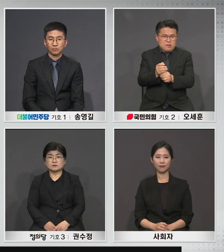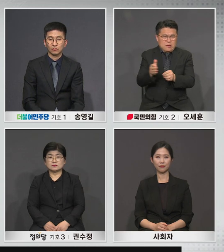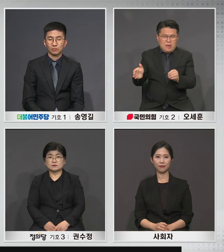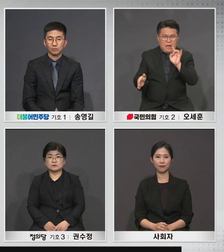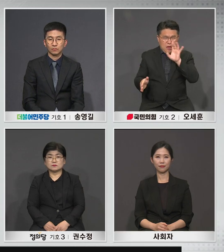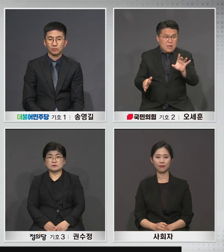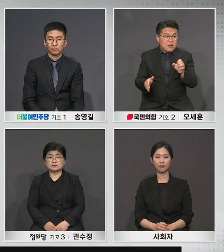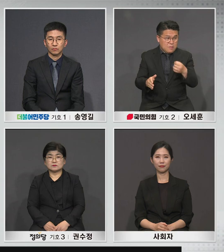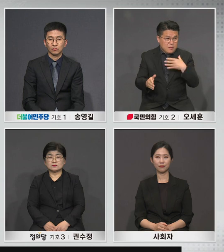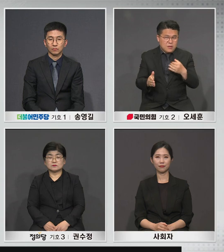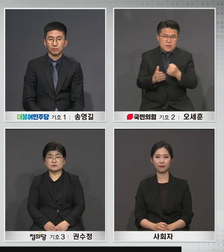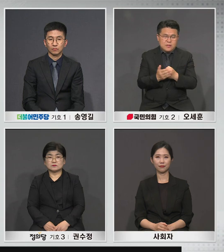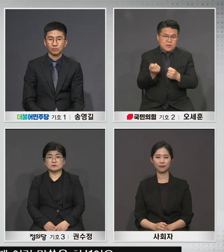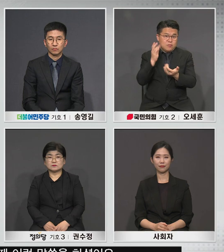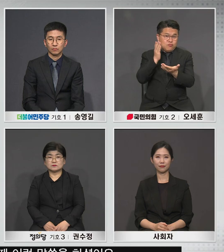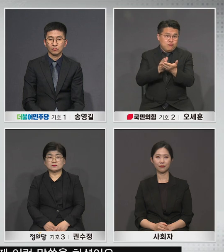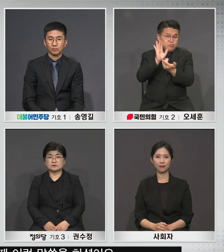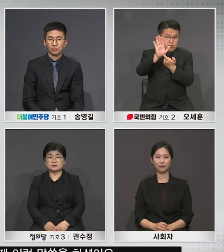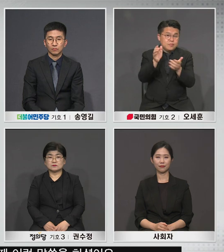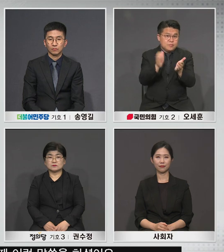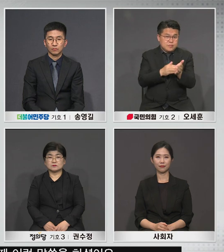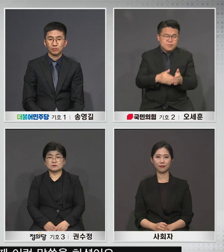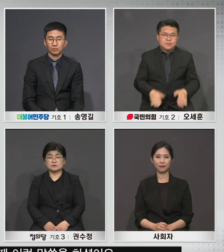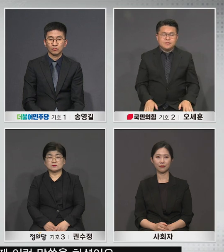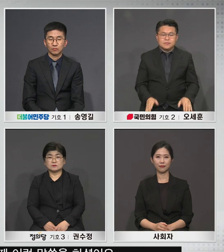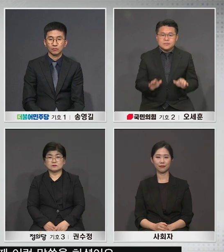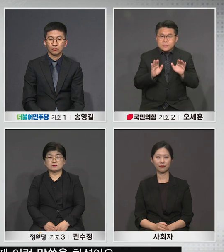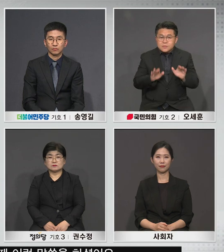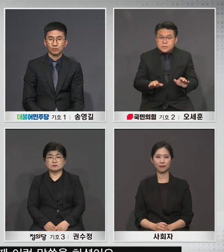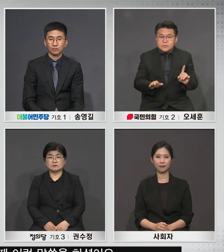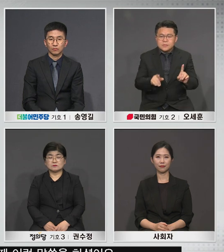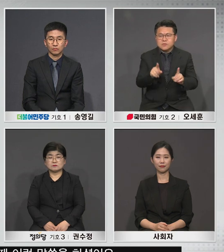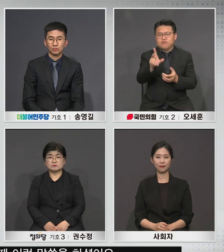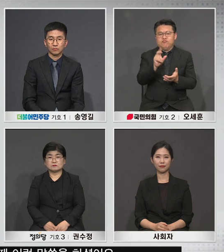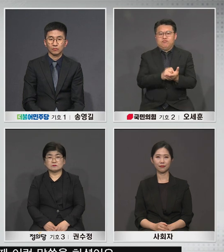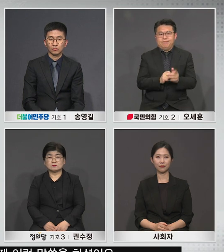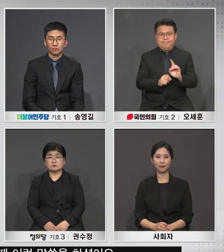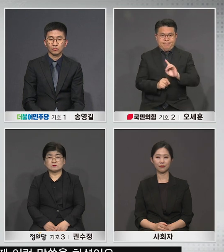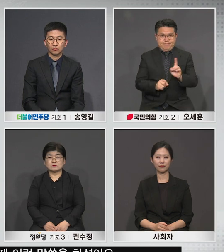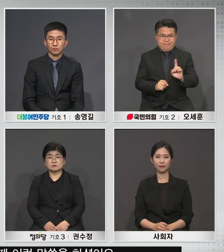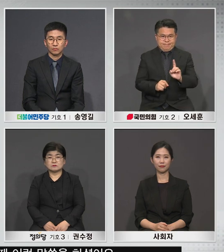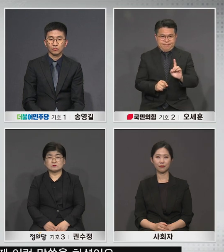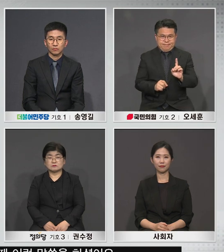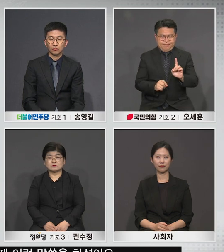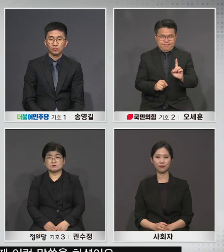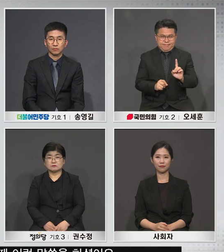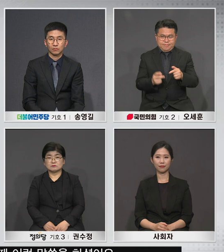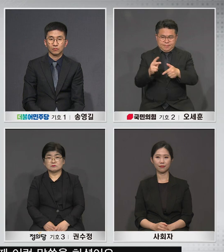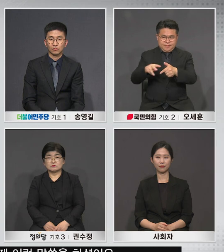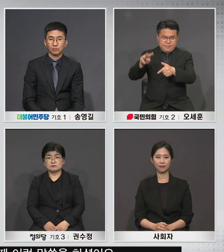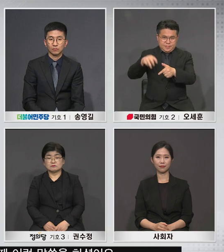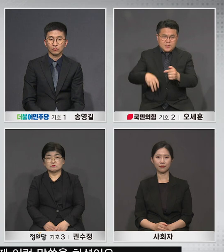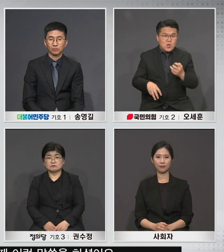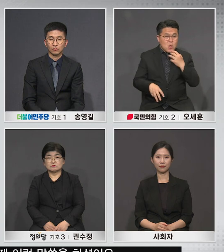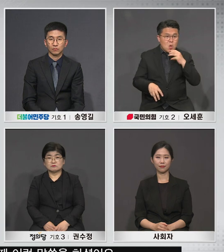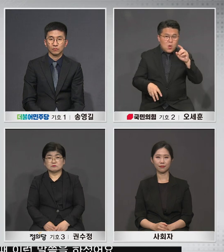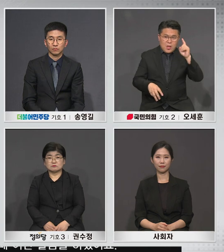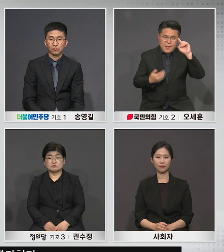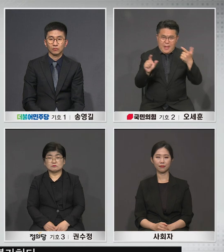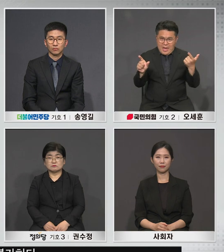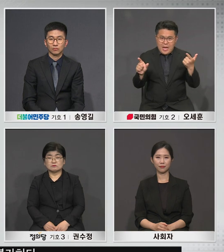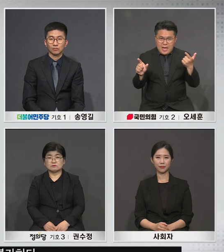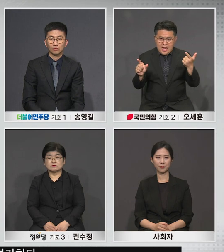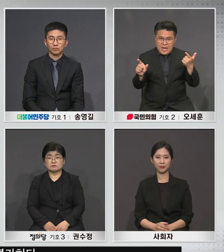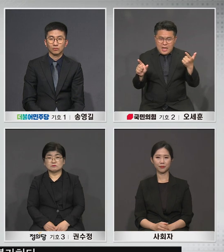차례 하셔서 보도가 된 적이 있는데, 지금도 이 문제에 대해서 결국은 인천과 서울이 지금 의견이 다릅니다.